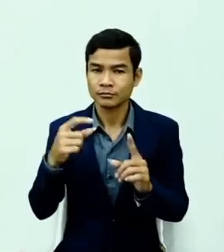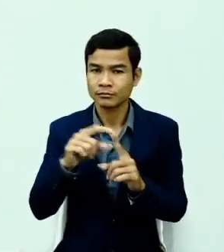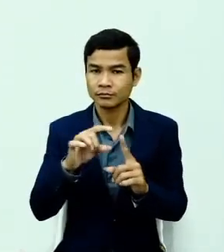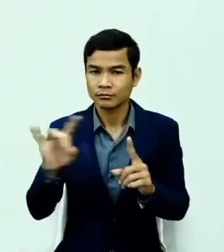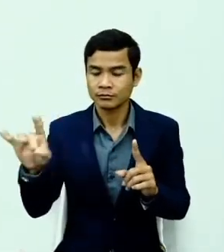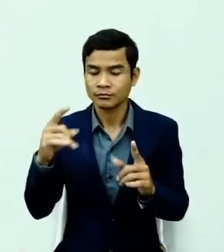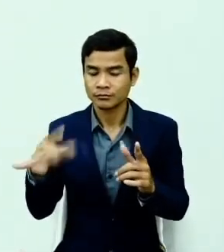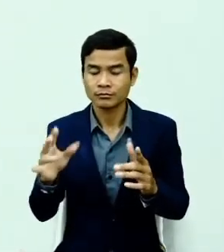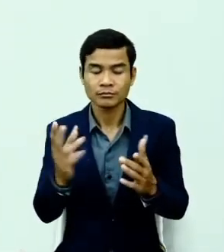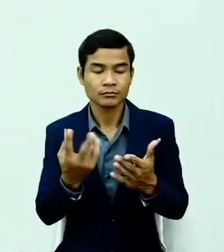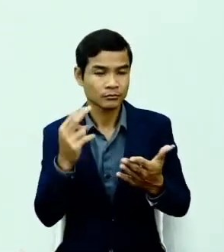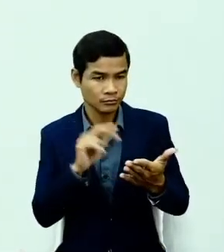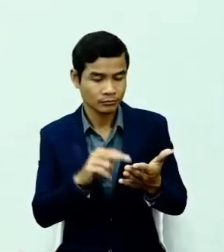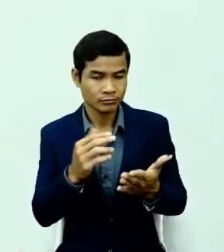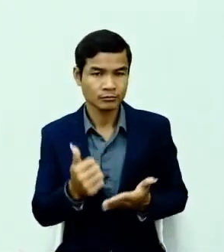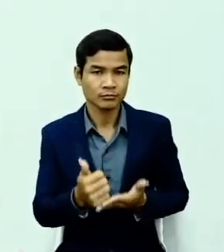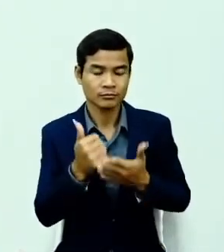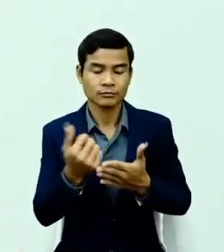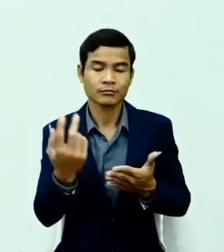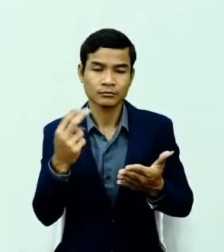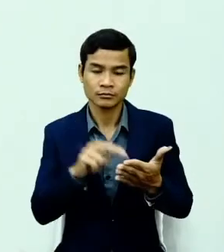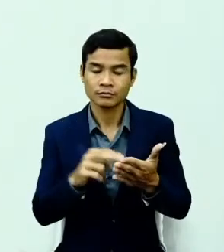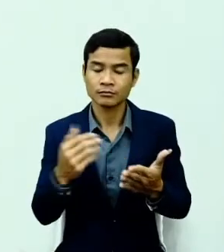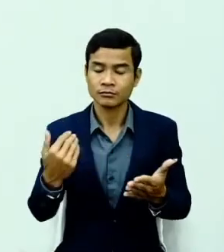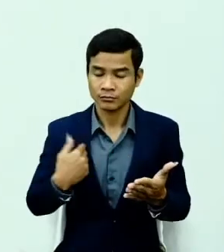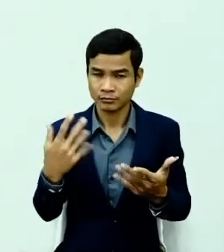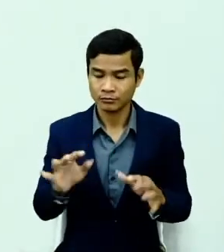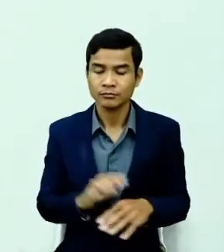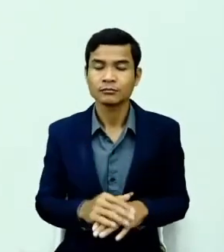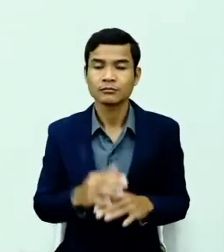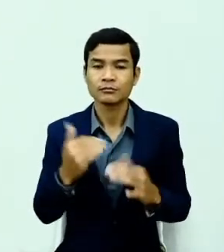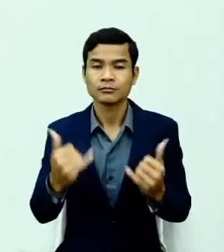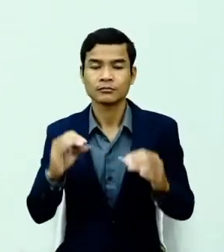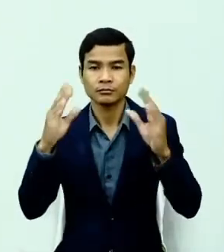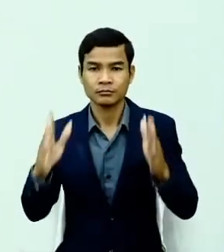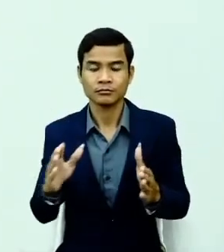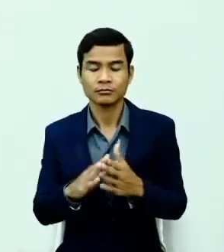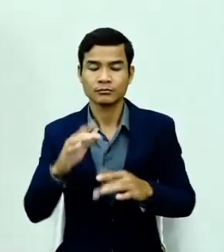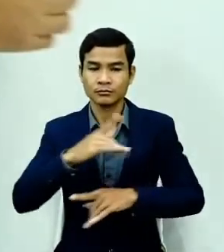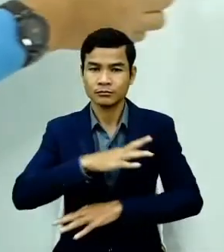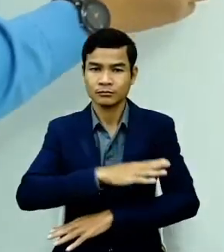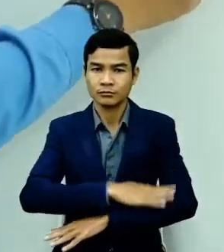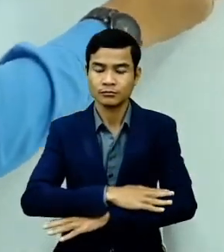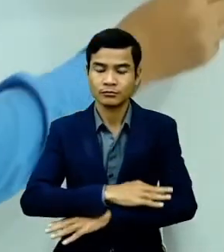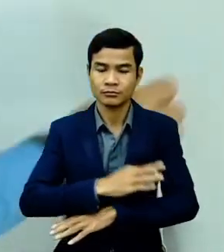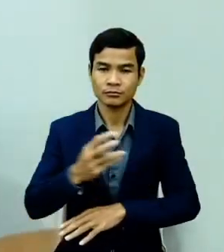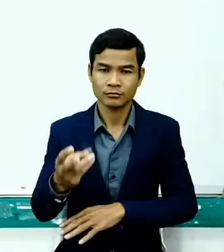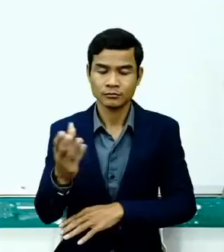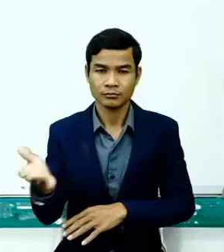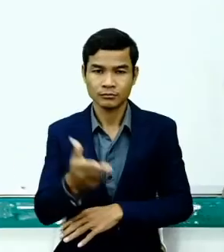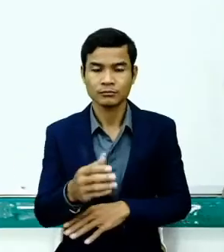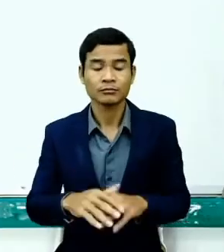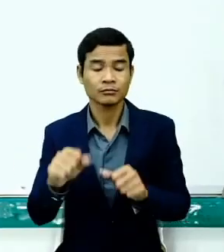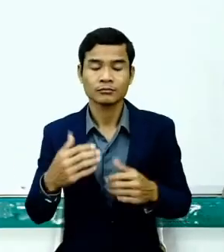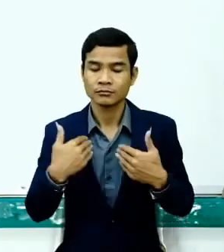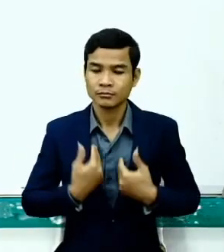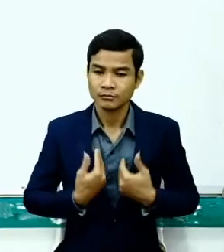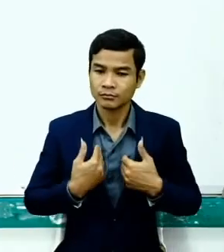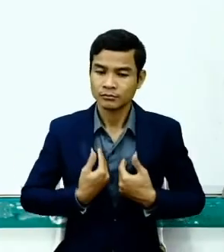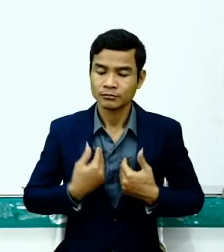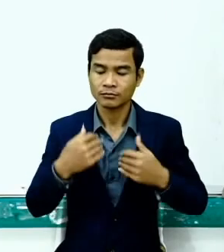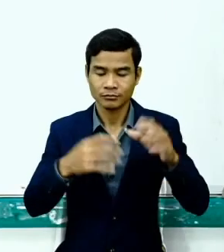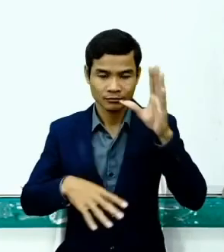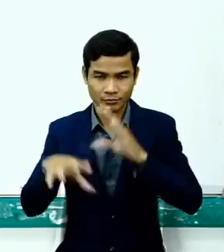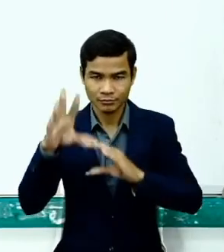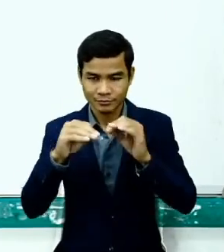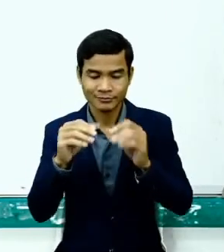ងសិភៅជំនួយរបស់កូនអញ្ចឹងបន្ទាប់ទៀតនេះអ្នកគ្រូនិងនាំកូនកូនចាសម្រាប់បន្តិចដល់យើងនឿយហត់ពីការសិក្សាជាមួយអ្